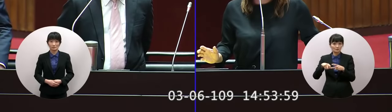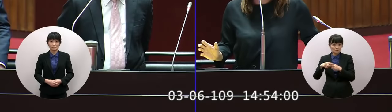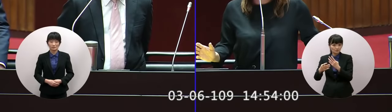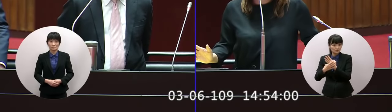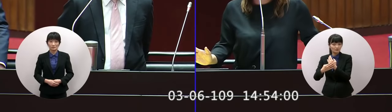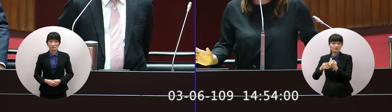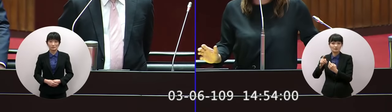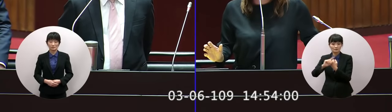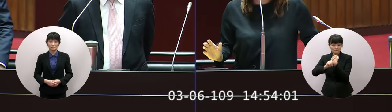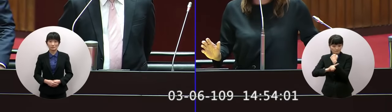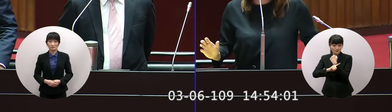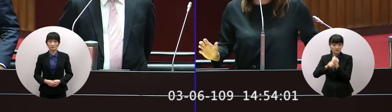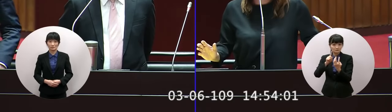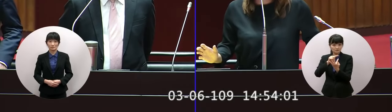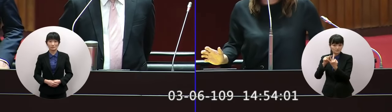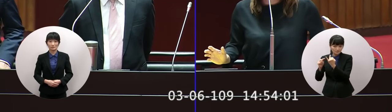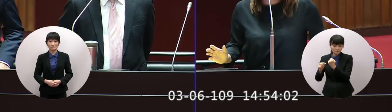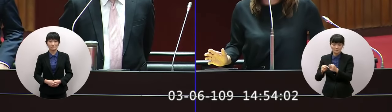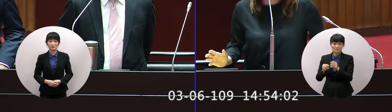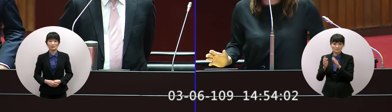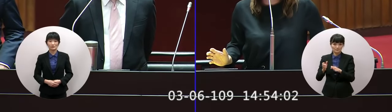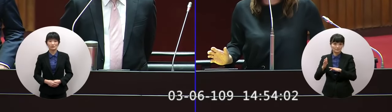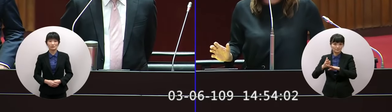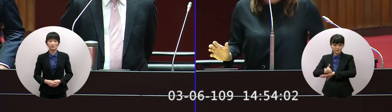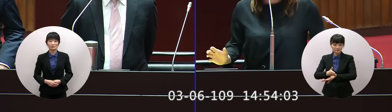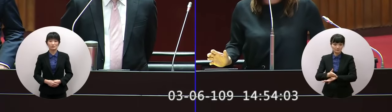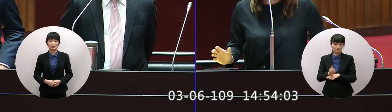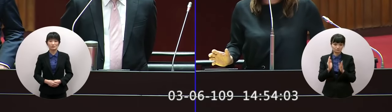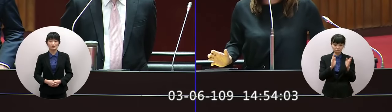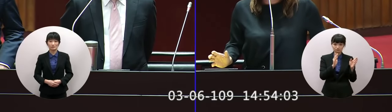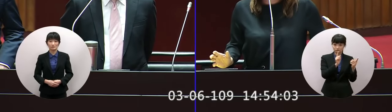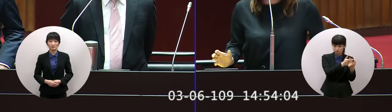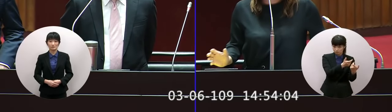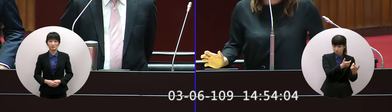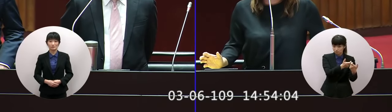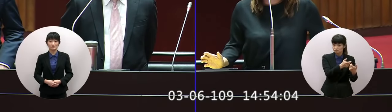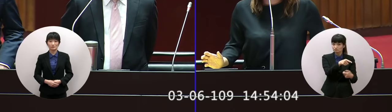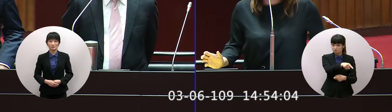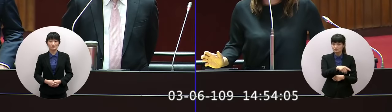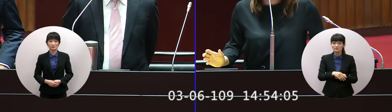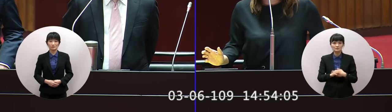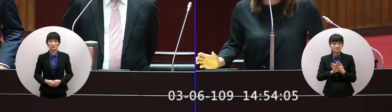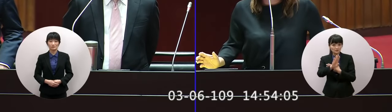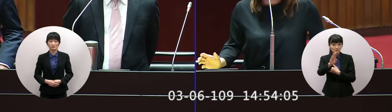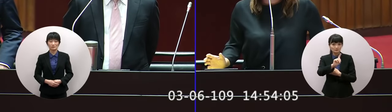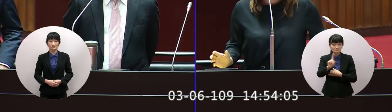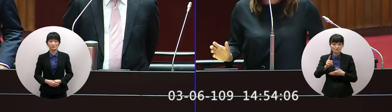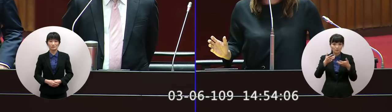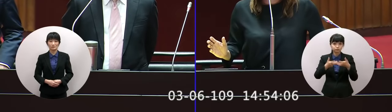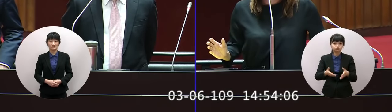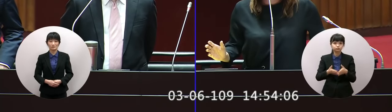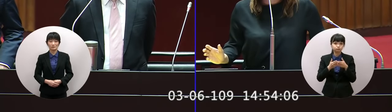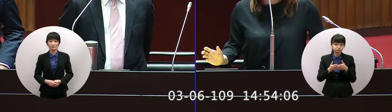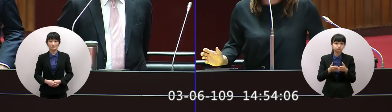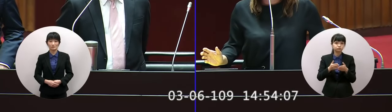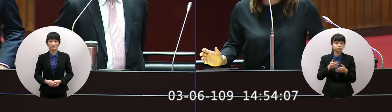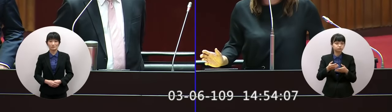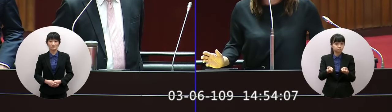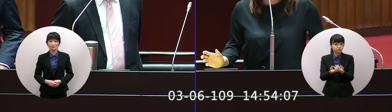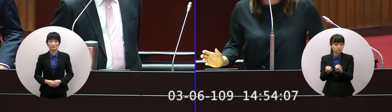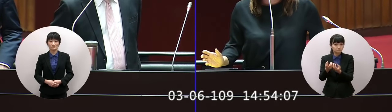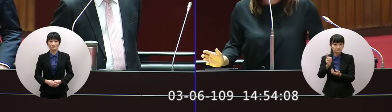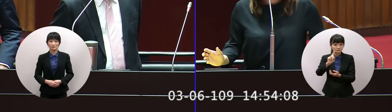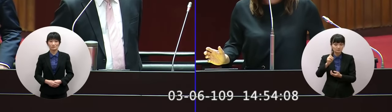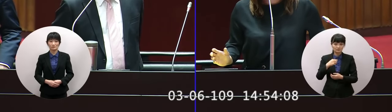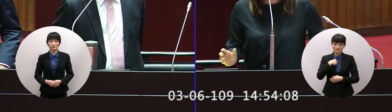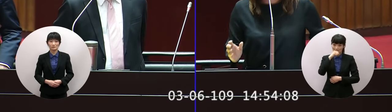至未来政府也说，如果有很多重大的开发案件，我们都可以量身定做，甚至修法，甚至修改它的土